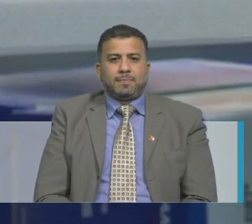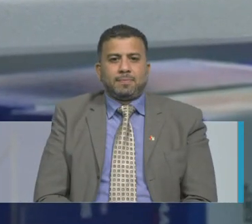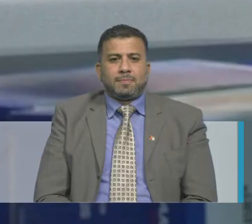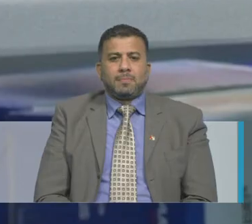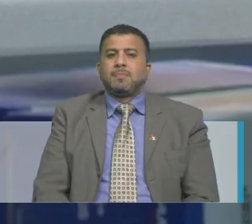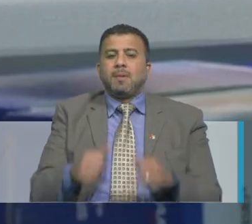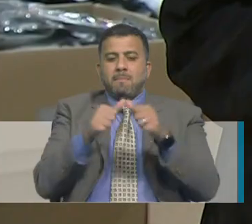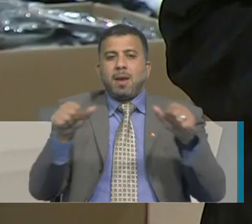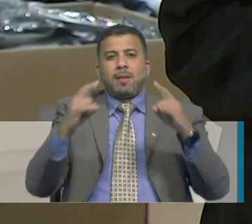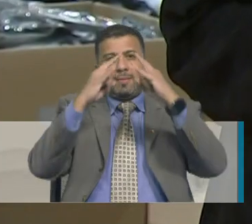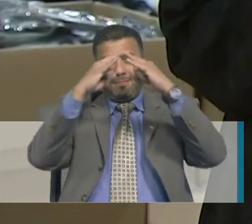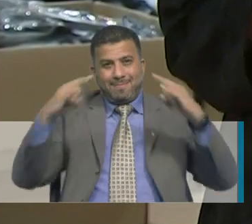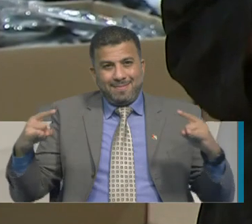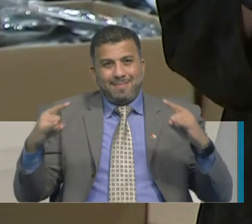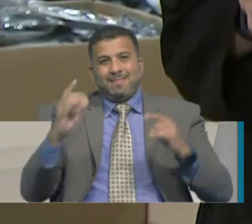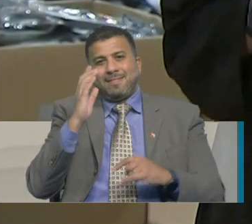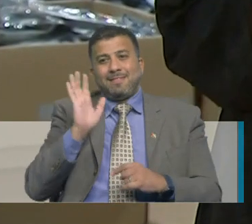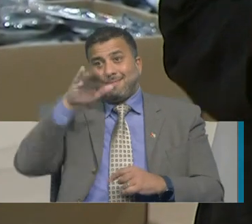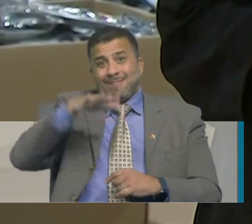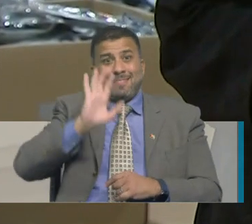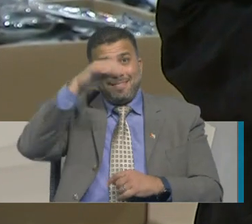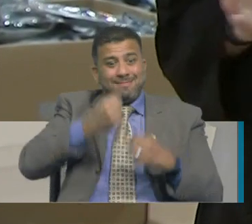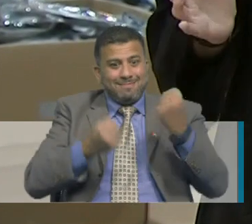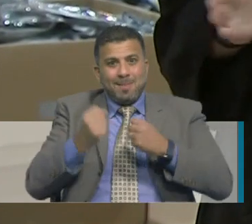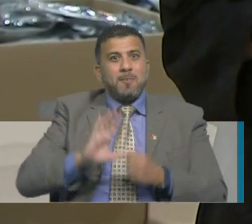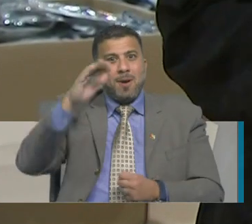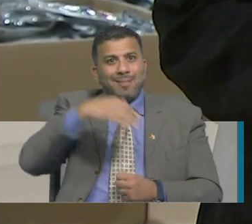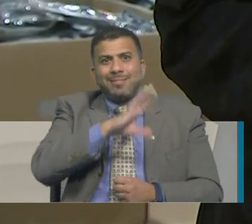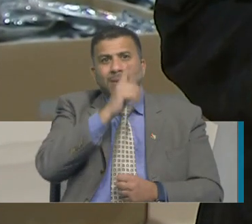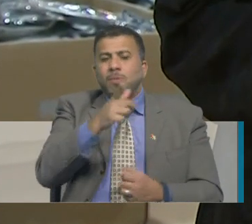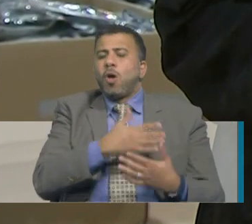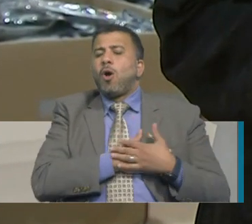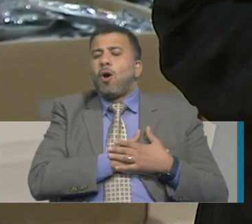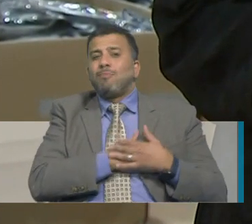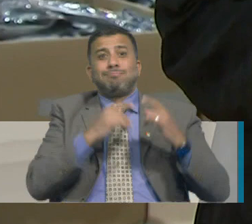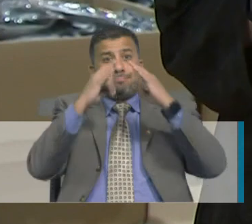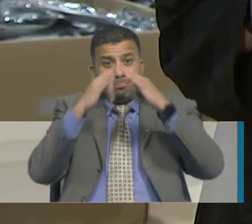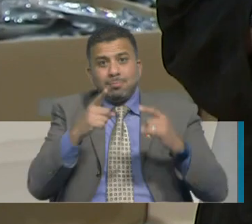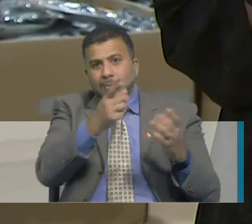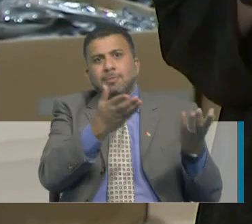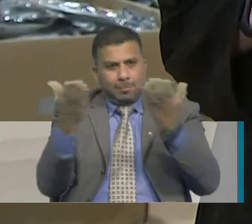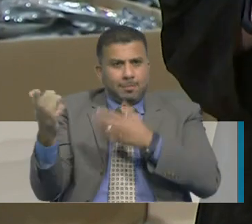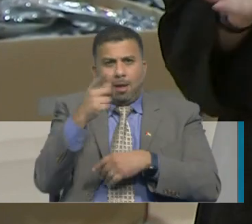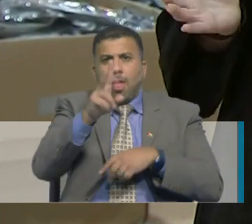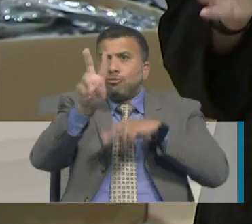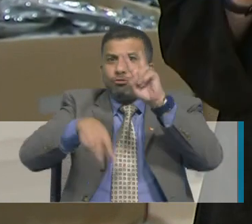إذن معرض التخييم والمغامرات يشكل فرصة هامة لمحبي التخييم والمغامرات باقتناء